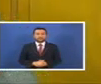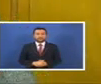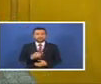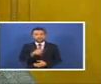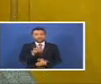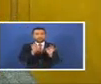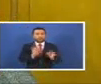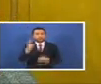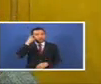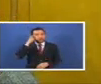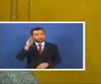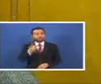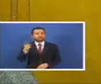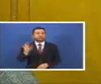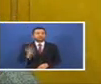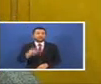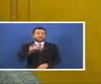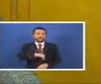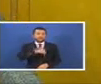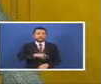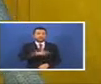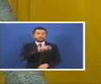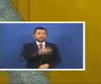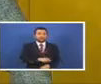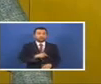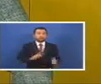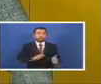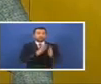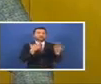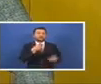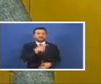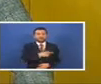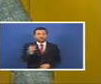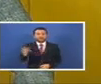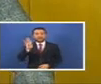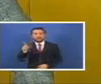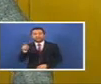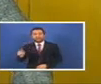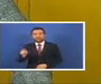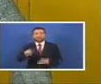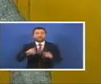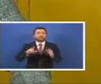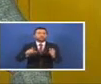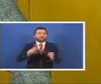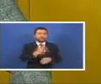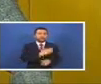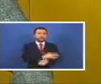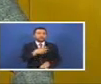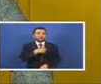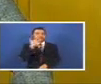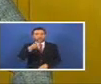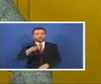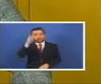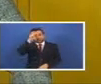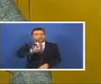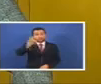Bula bula bu aklı bulmuşlar. Sanki Kürt'ün muhafazakarının demokratik ulus kimliği yok, ulusal